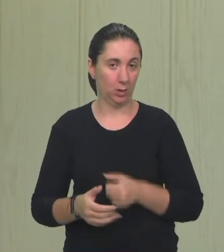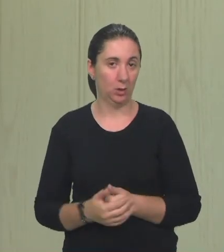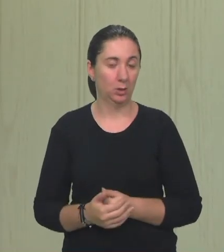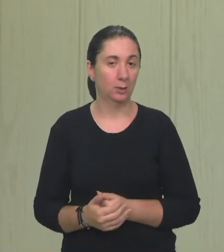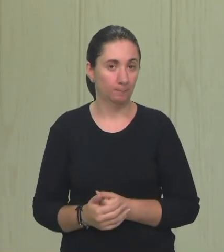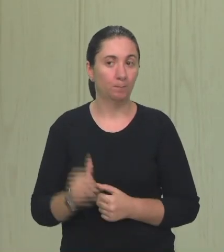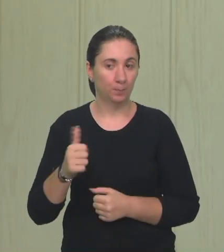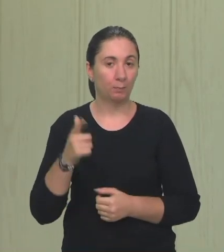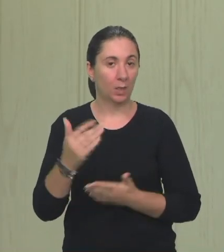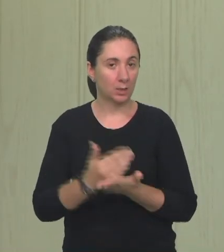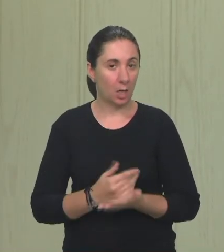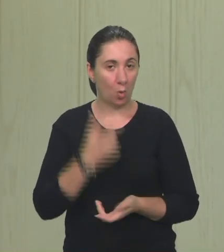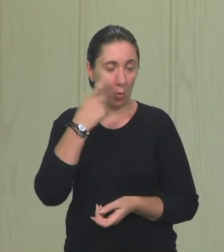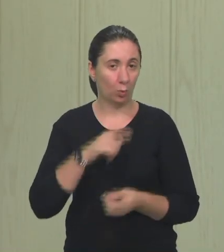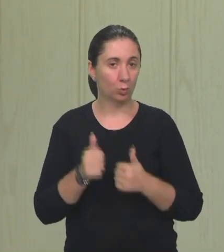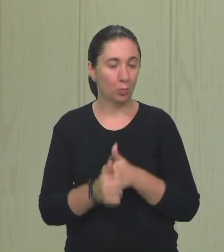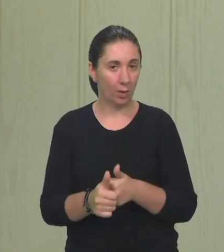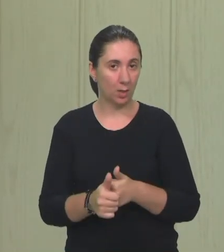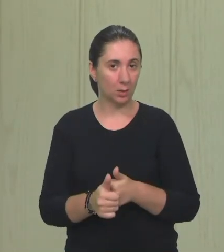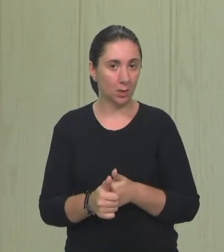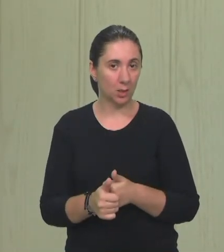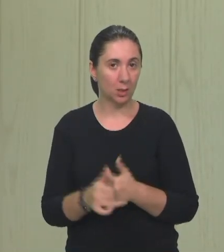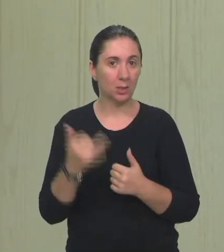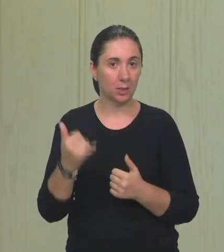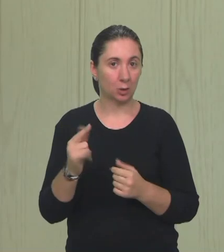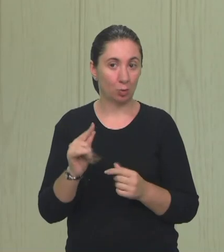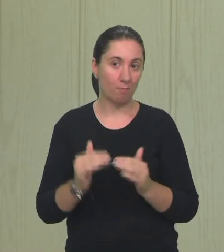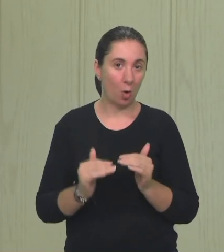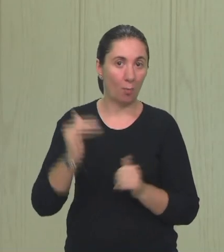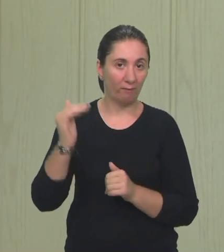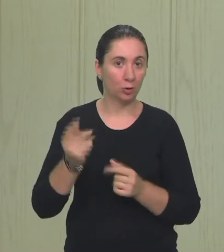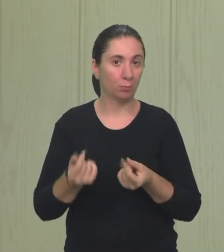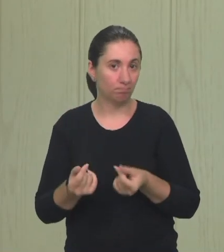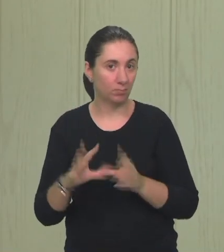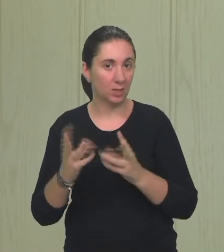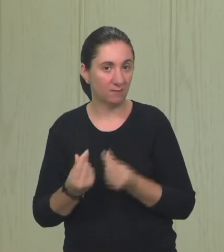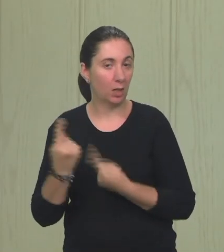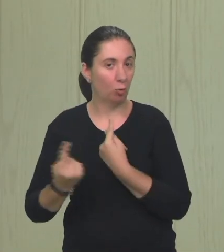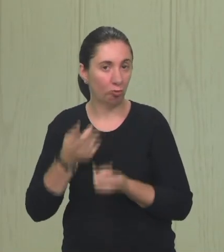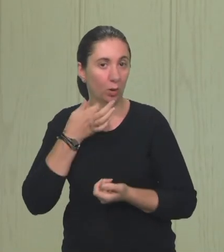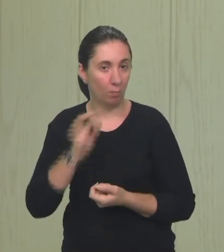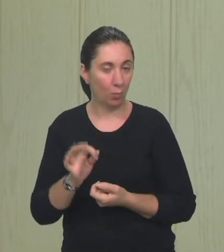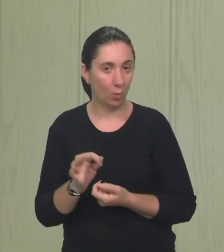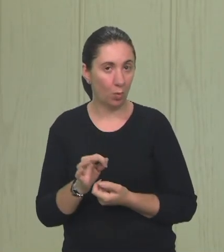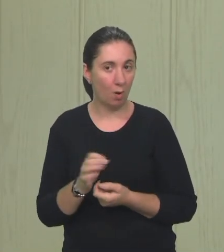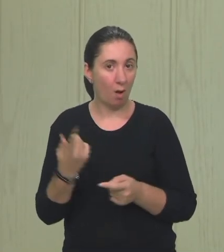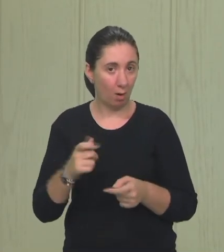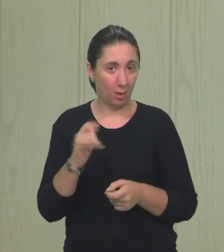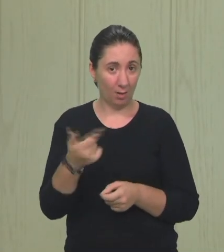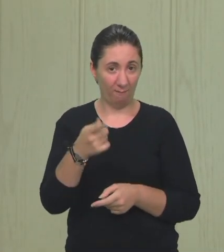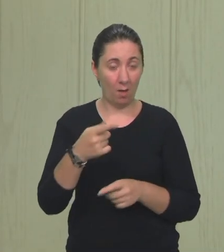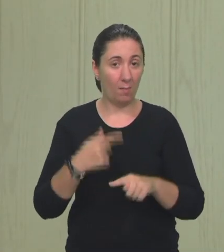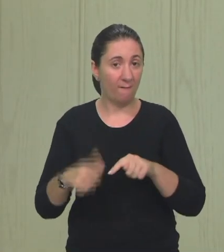Da, taj zakon o osobnoj asistenciji, mislim, sad su se malo i povećale ono, i primanje i sve to i uvjeti, da. Ali nedostaje li